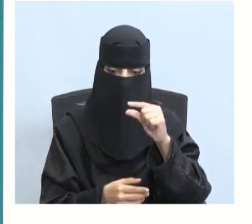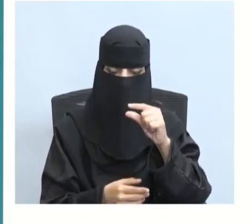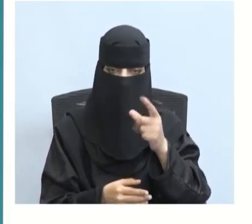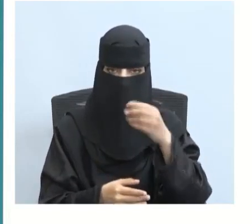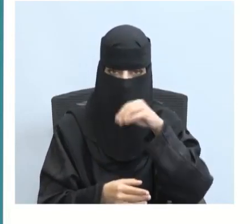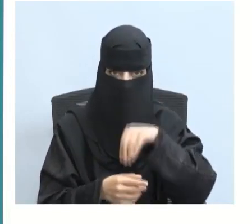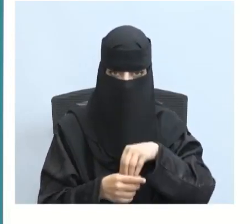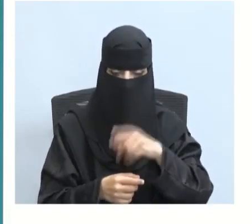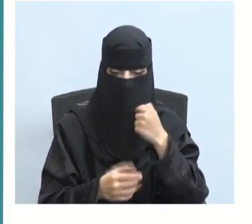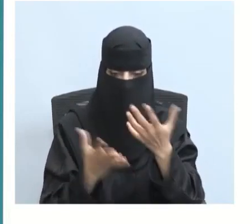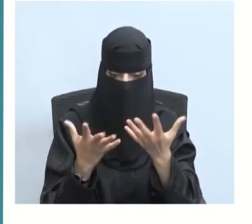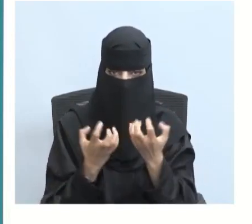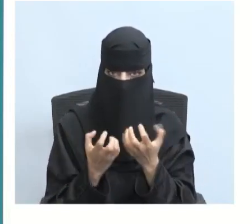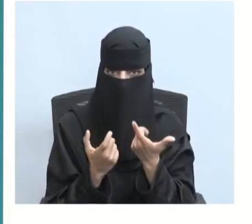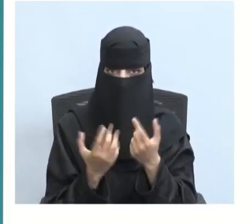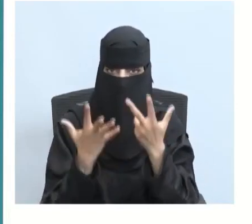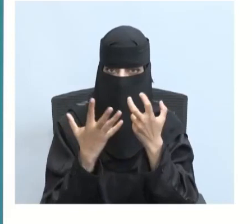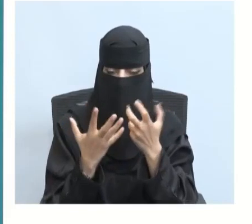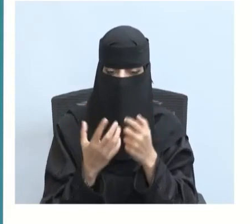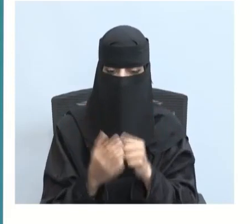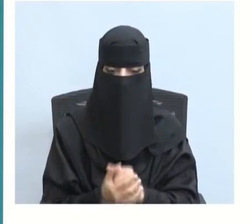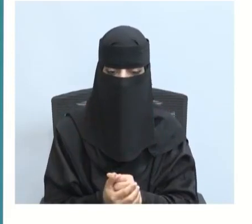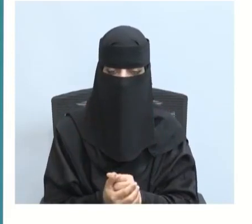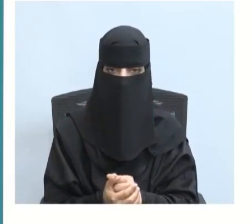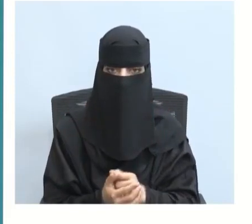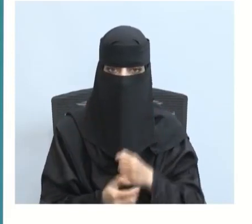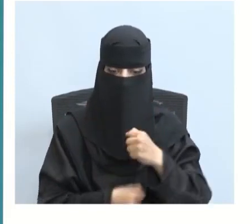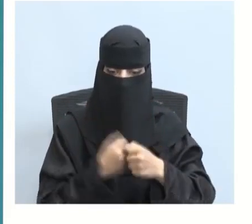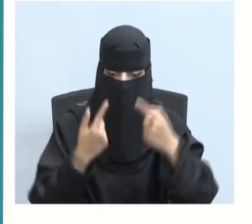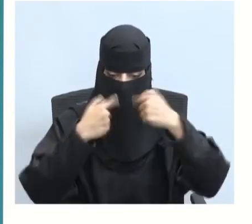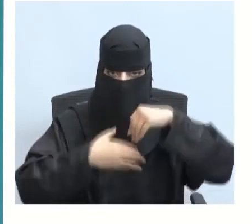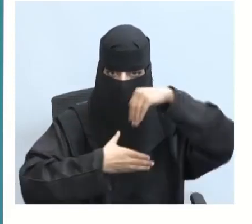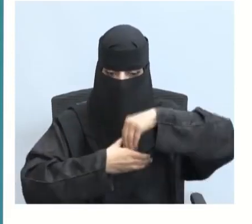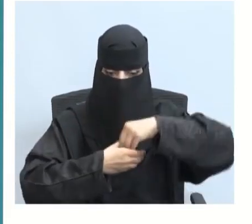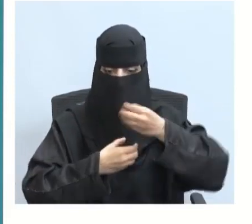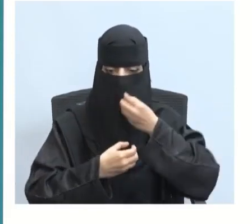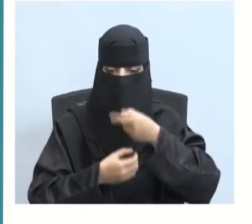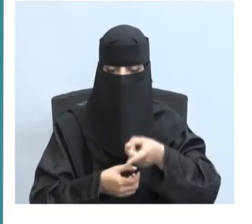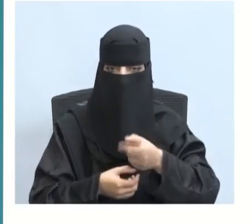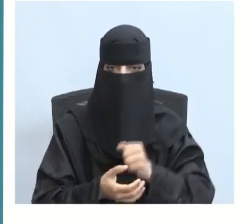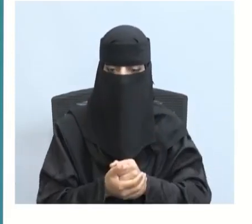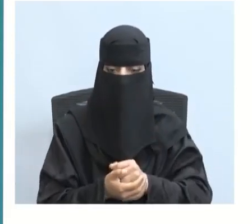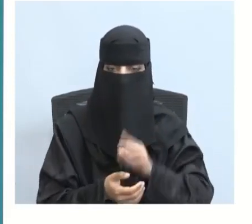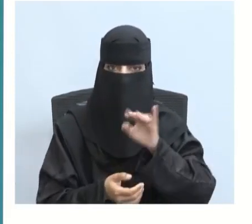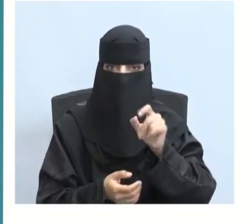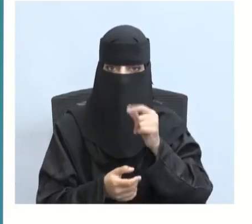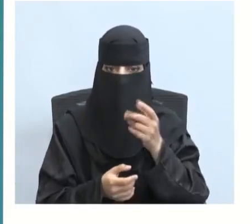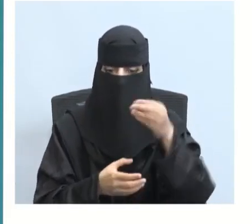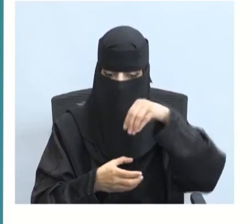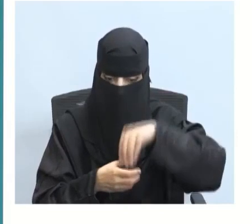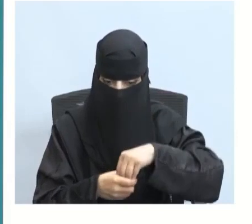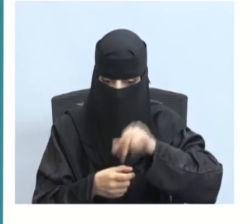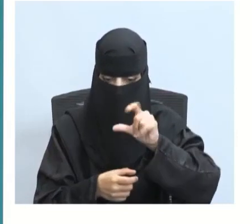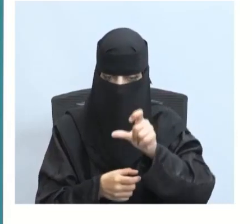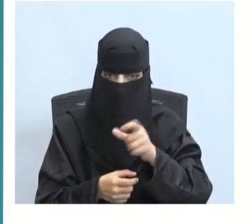يحتاج الى 80 سعرا من الطاقه المخزنه في الطعام كم سعرا من